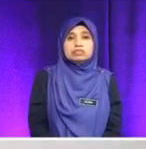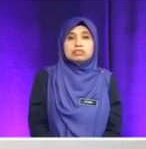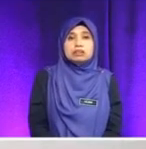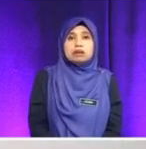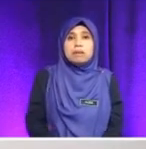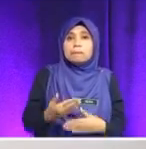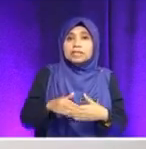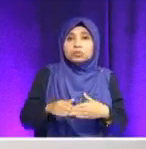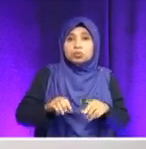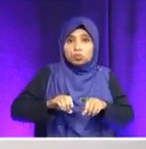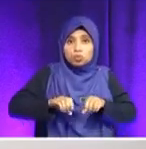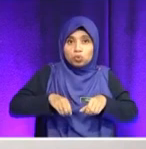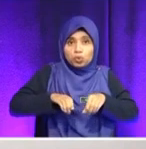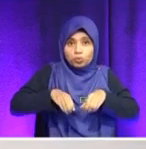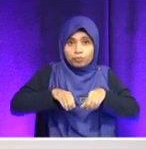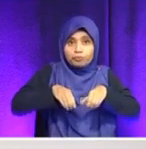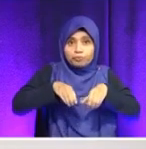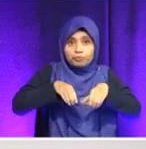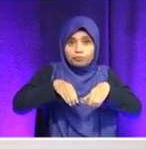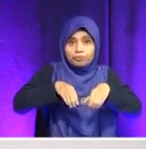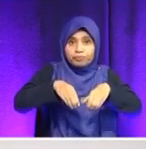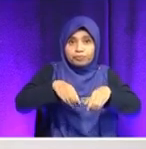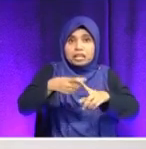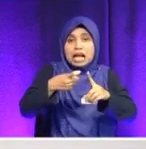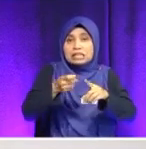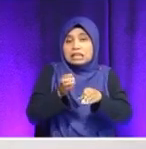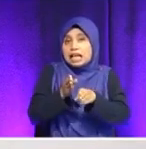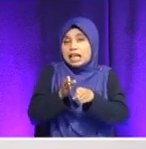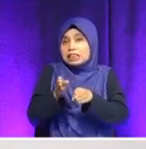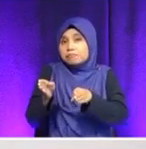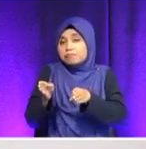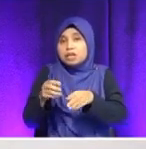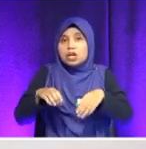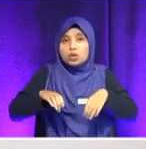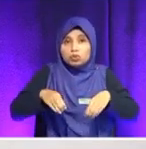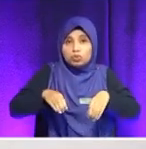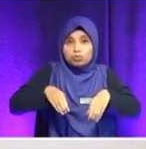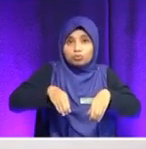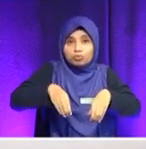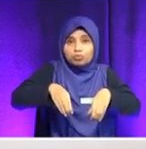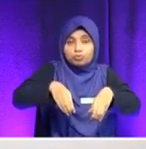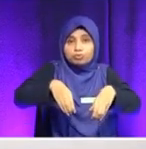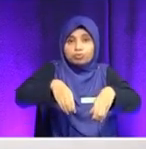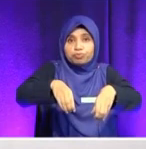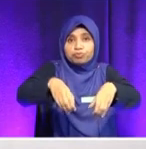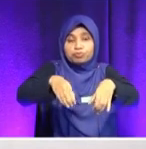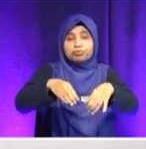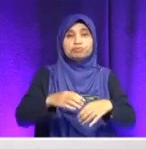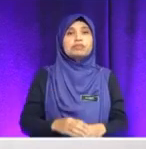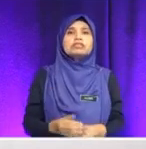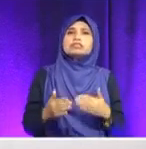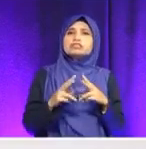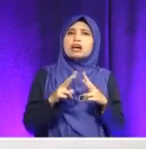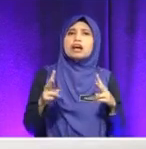Kemudian kita gulung sahaja daripada tepi. Gulung daripada tepi cikgu? Sampai habis. Oh, macam tu. Sangat